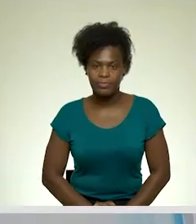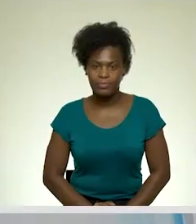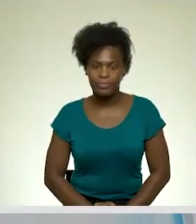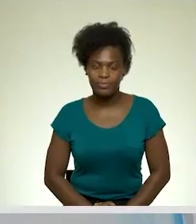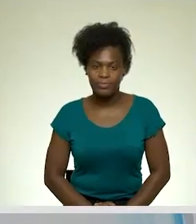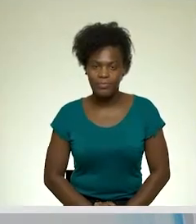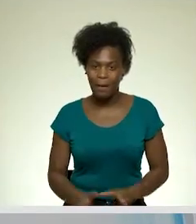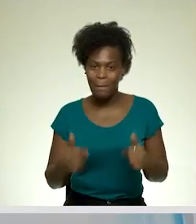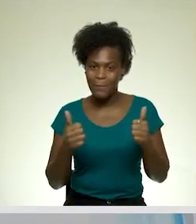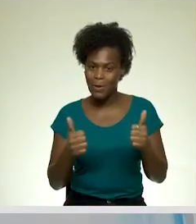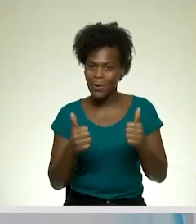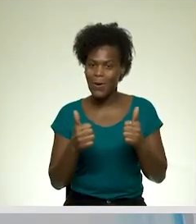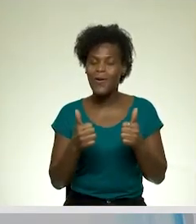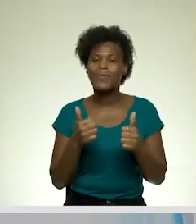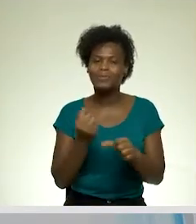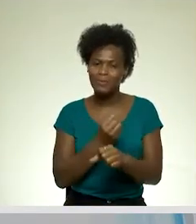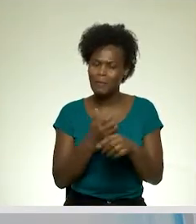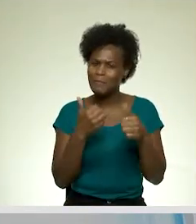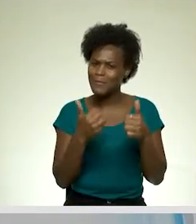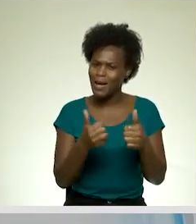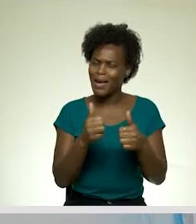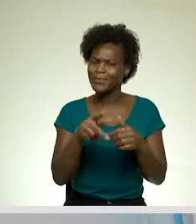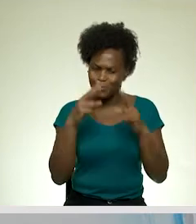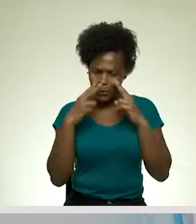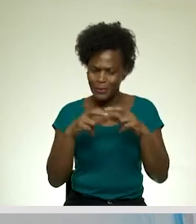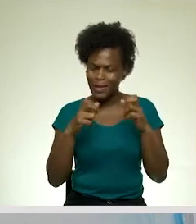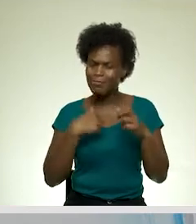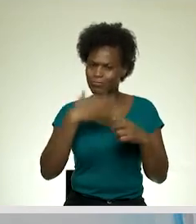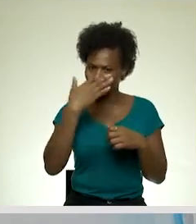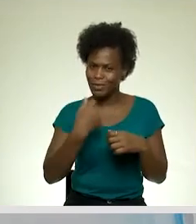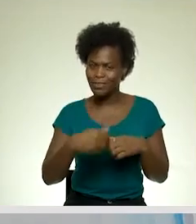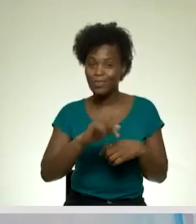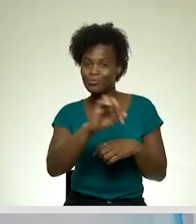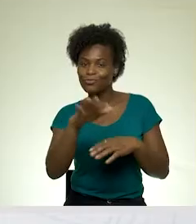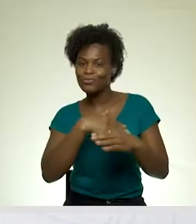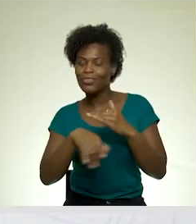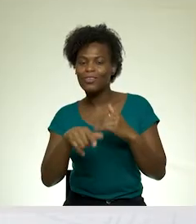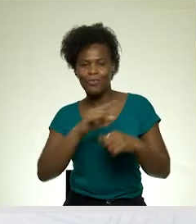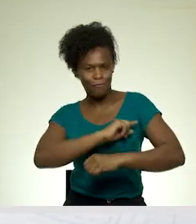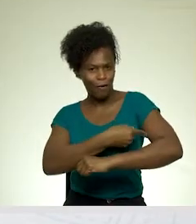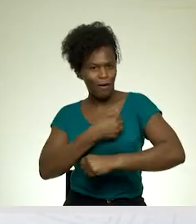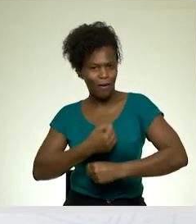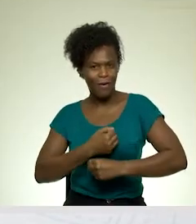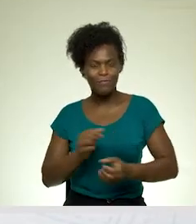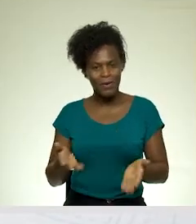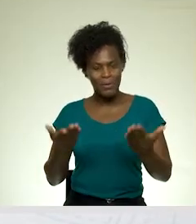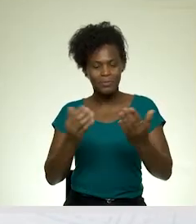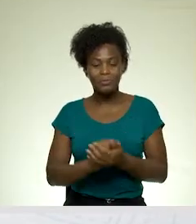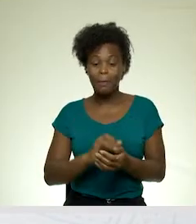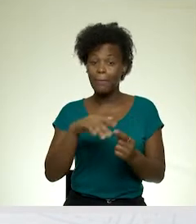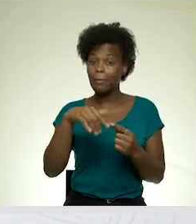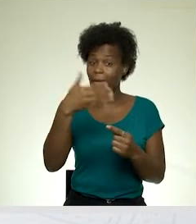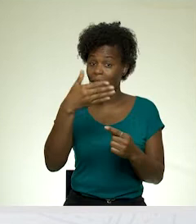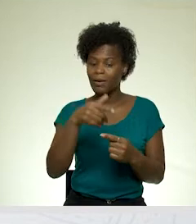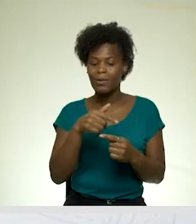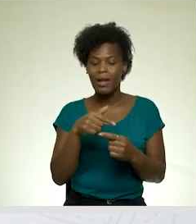Très bien joué, tu as trouvé, je suis sûre que tu l'as fait. Tu es fort, on y va. Premièrement, le